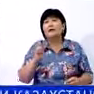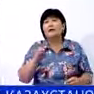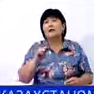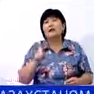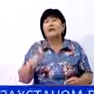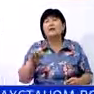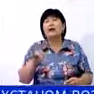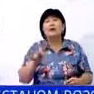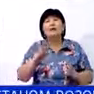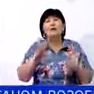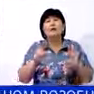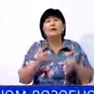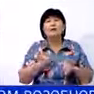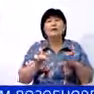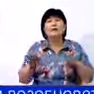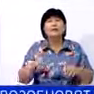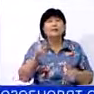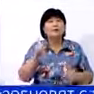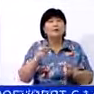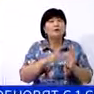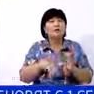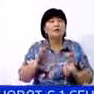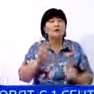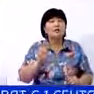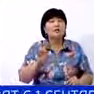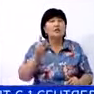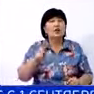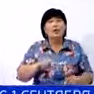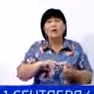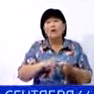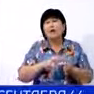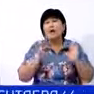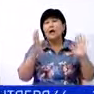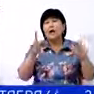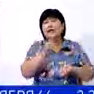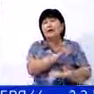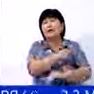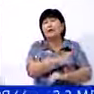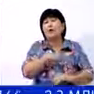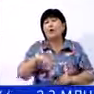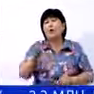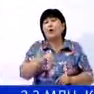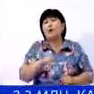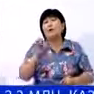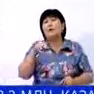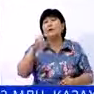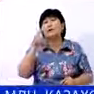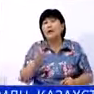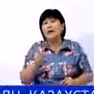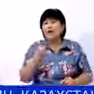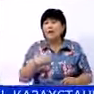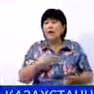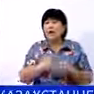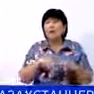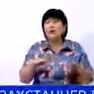«Асанасдар». В общей сложности задействовано 180 человек. Планируется создать аллею медработников в районе областной многопрофильной больницы. Активно